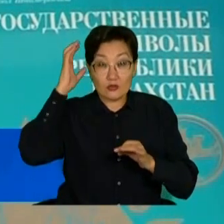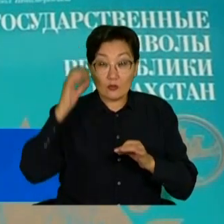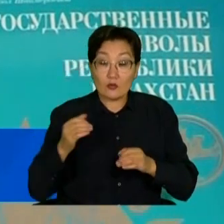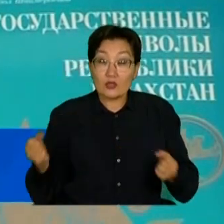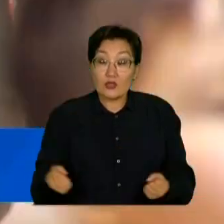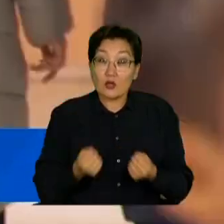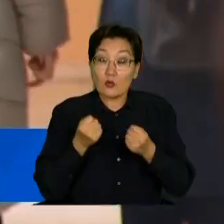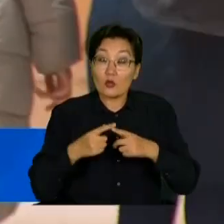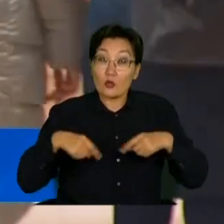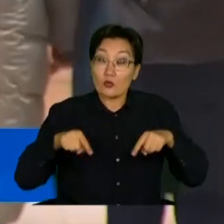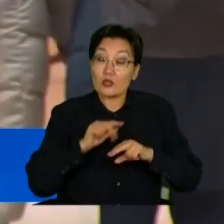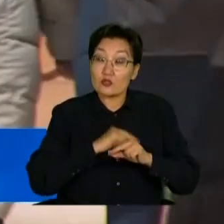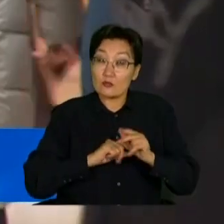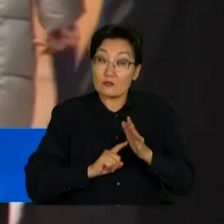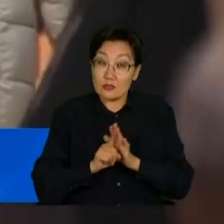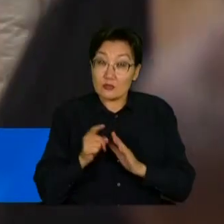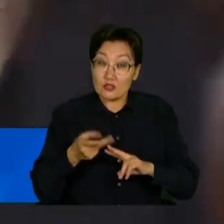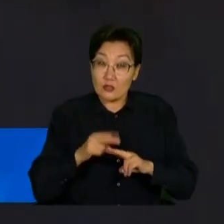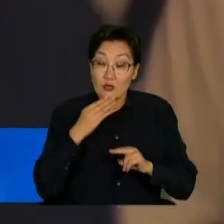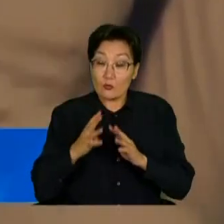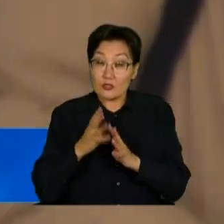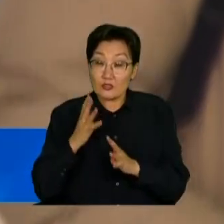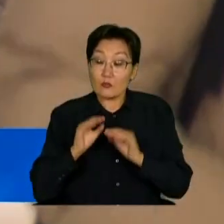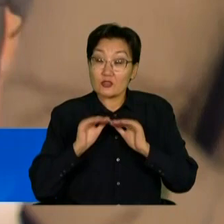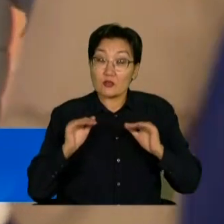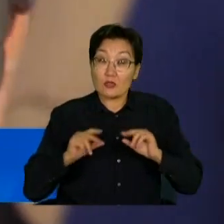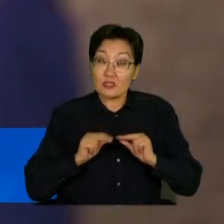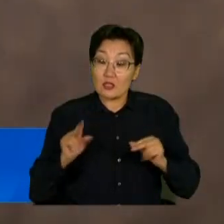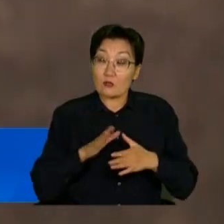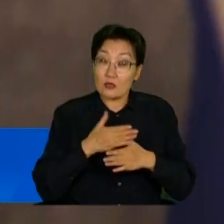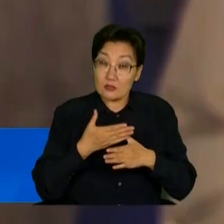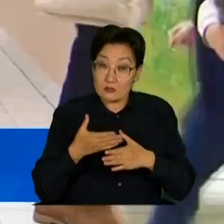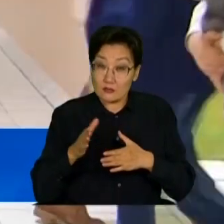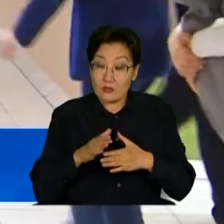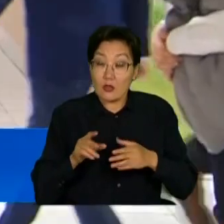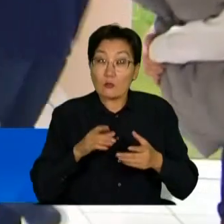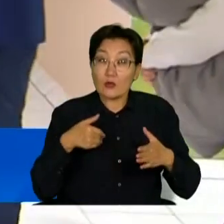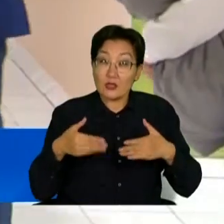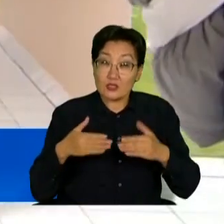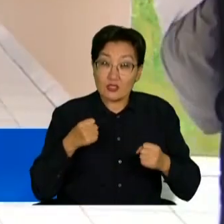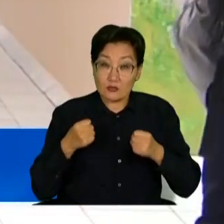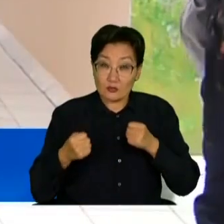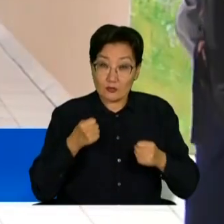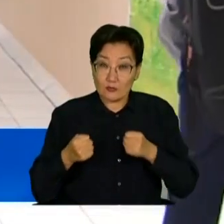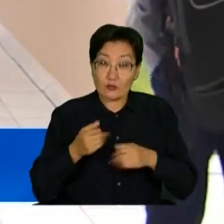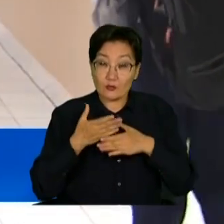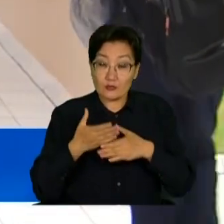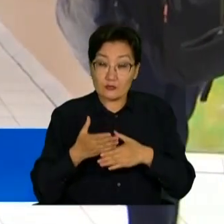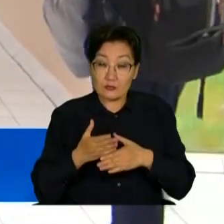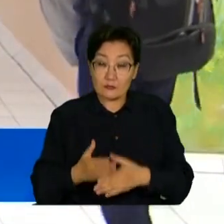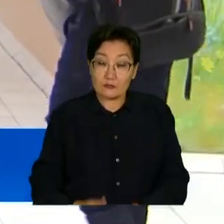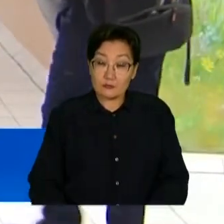қолдау орталықтары жұмысын бастады. Бұл өз кезегінде бала мен мұғалімнің арасындағы байланысты нығайтуға бағытталған.